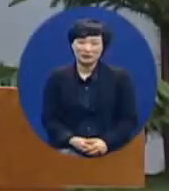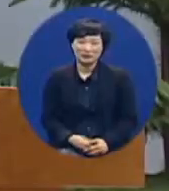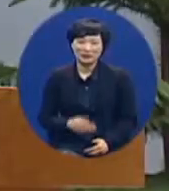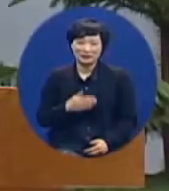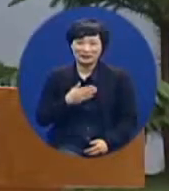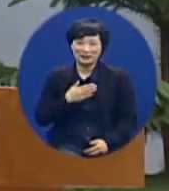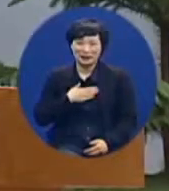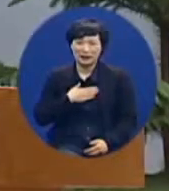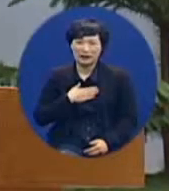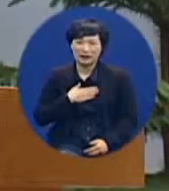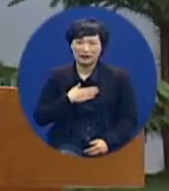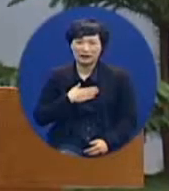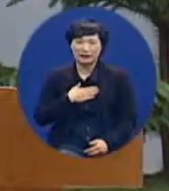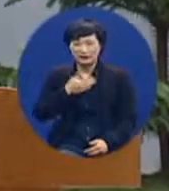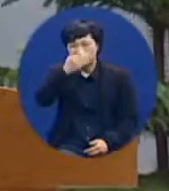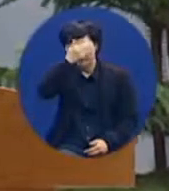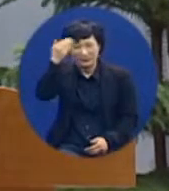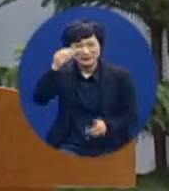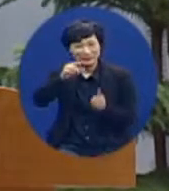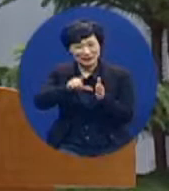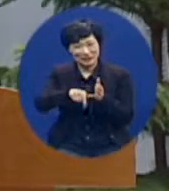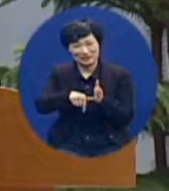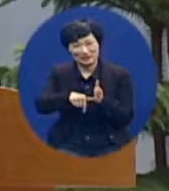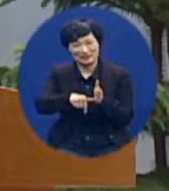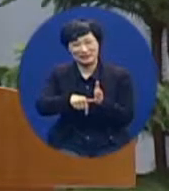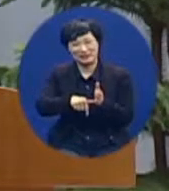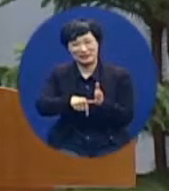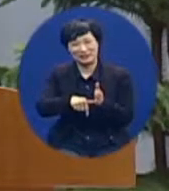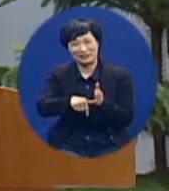제가 In my youth days,